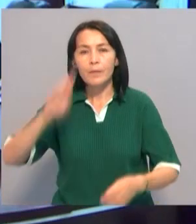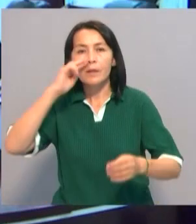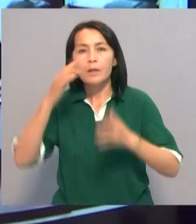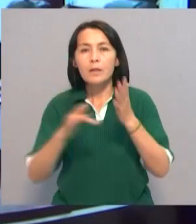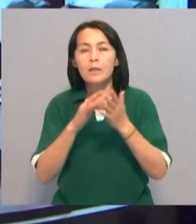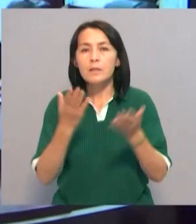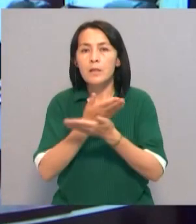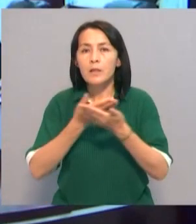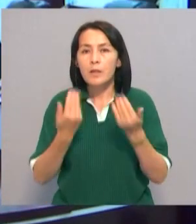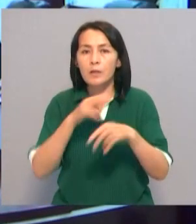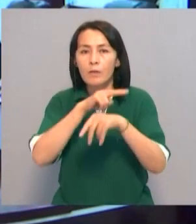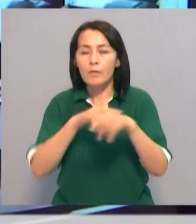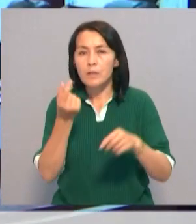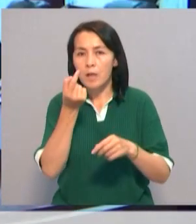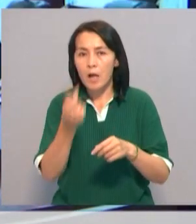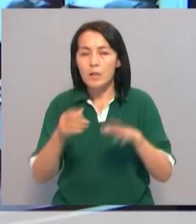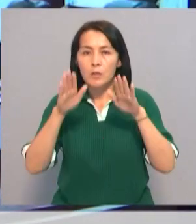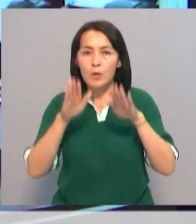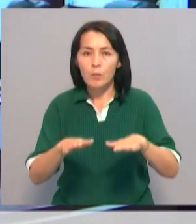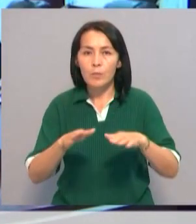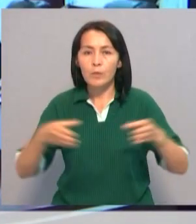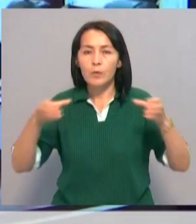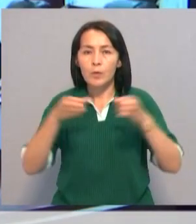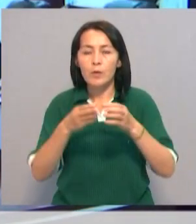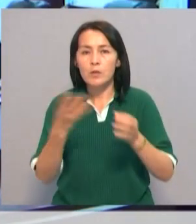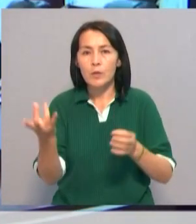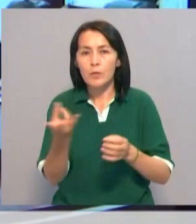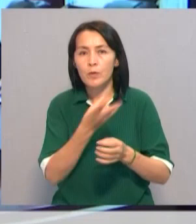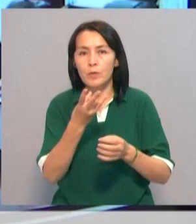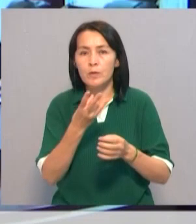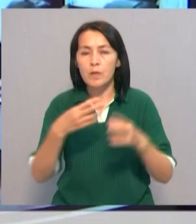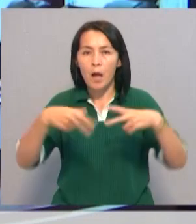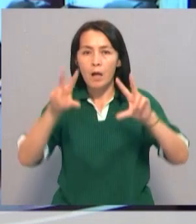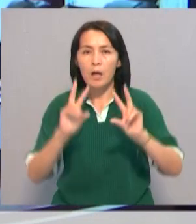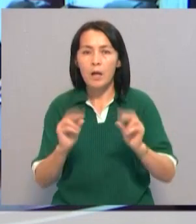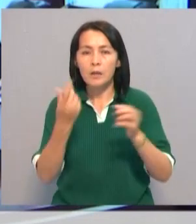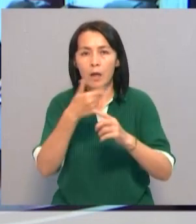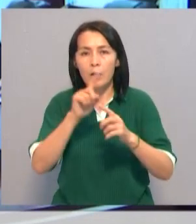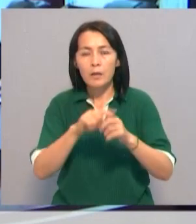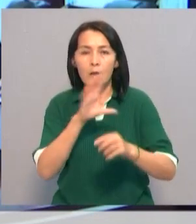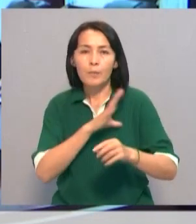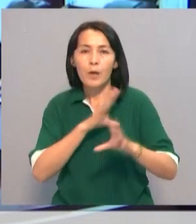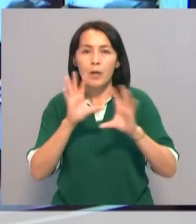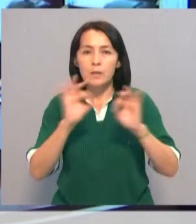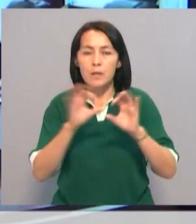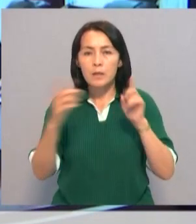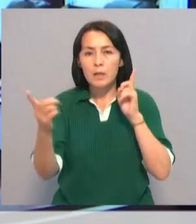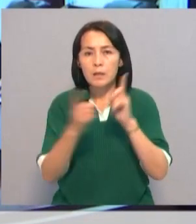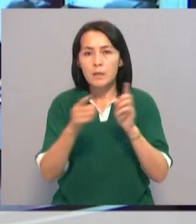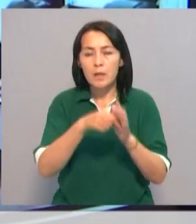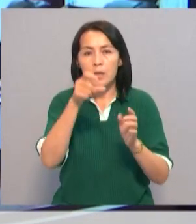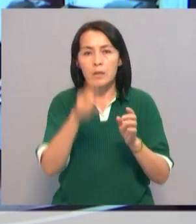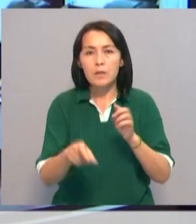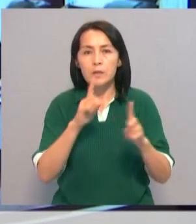В Шымкенте не хватает полицейских. Полк патрульной полиции нуждается в кадрах. Об этом было объявлено на встрече